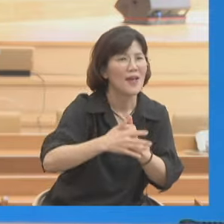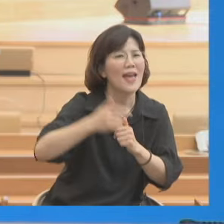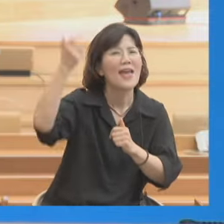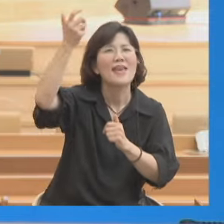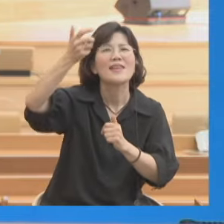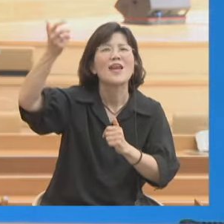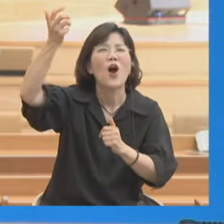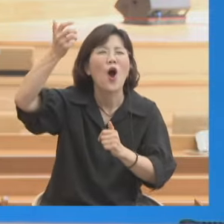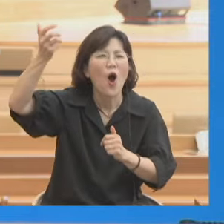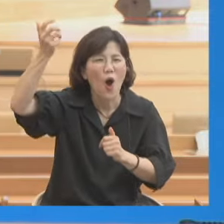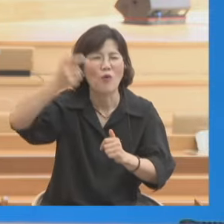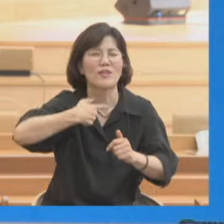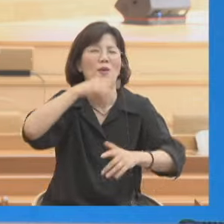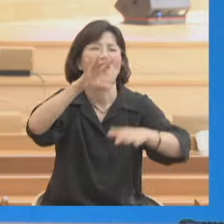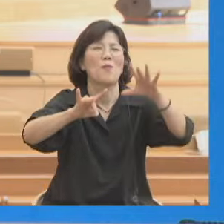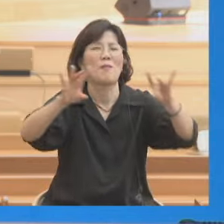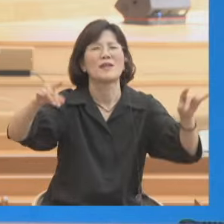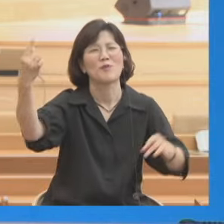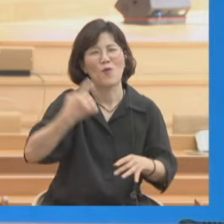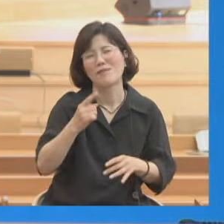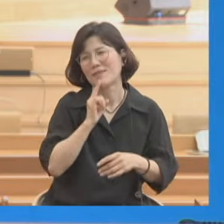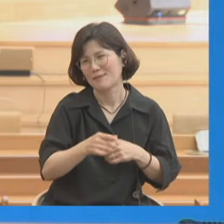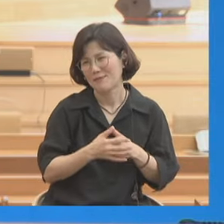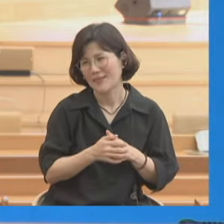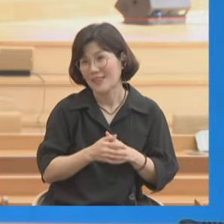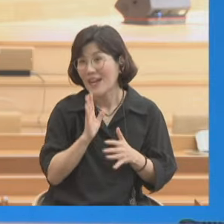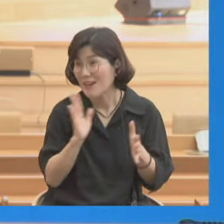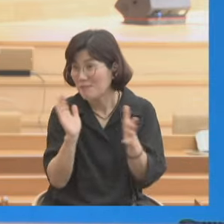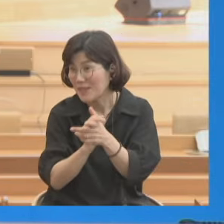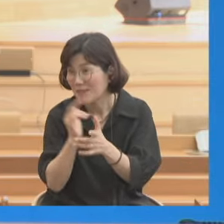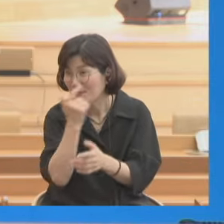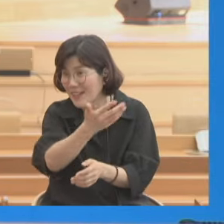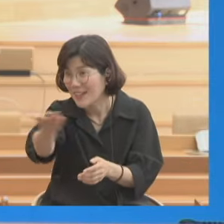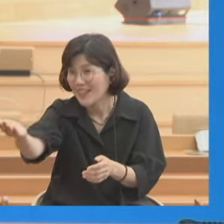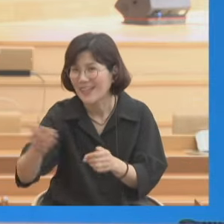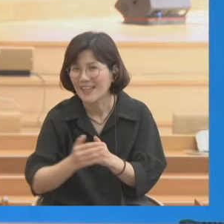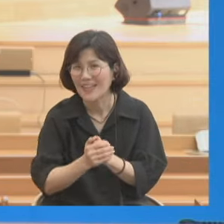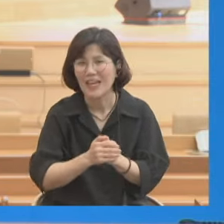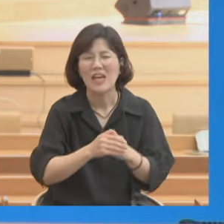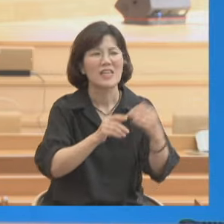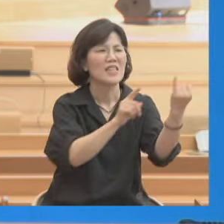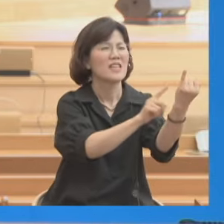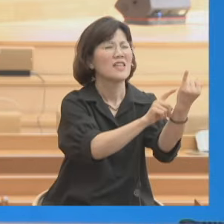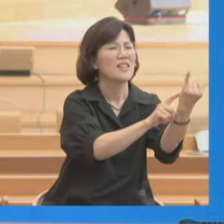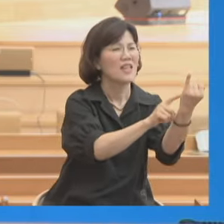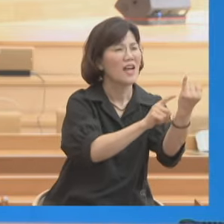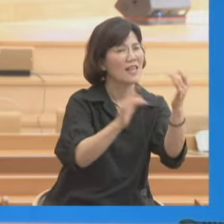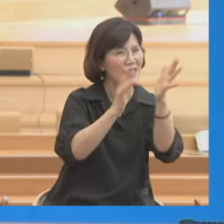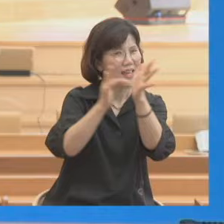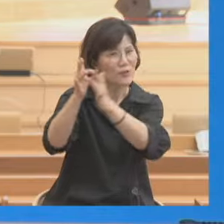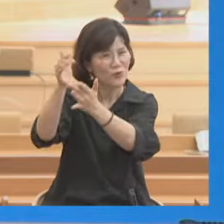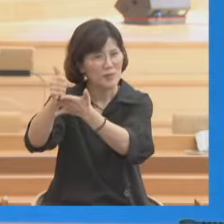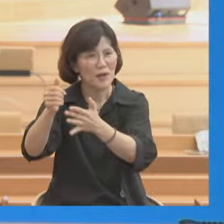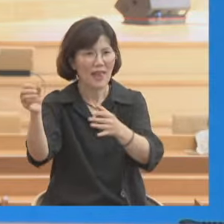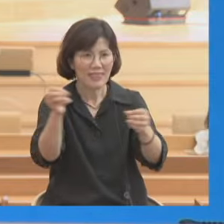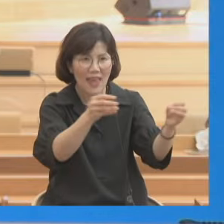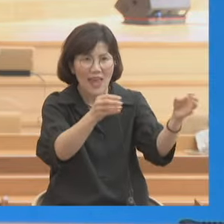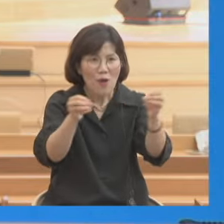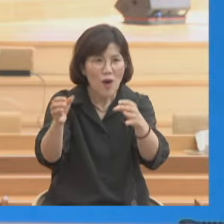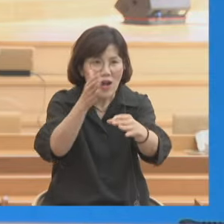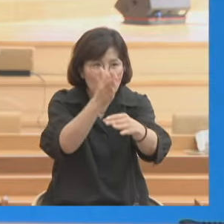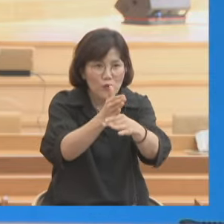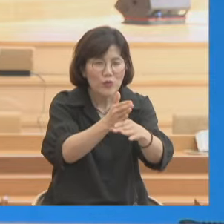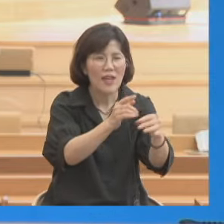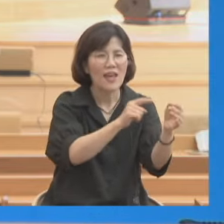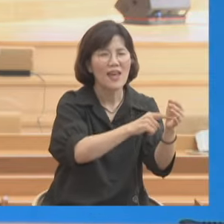영혼의 목마름. 아멘이십니까? 아멘. 이 여인은요 예수님과의 대화 속에서 인생의